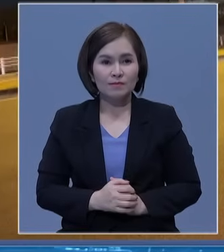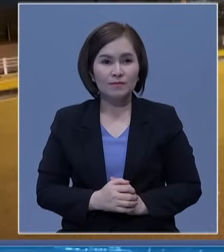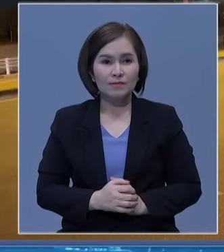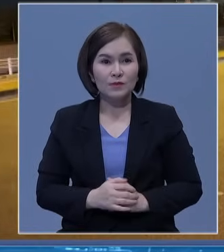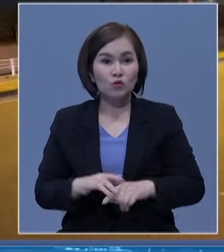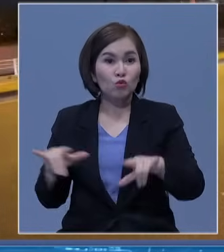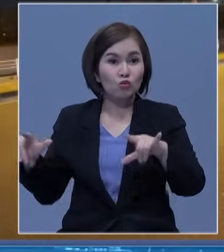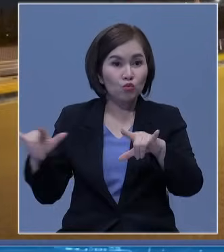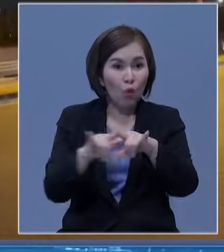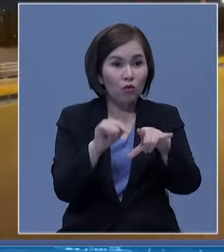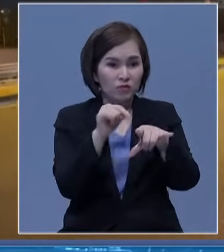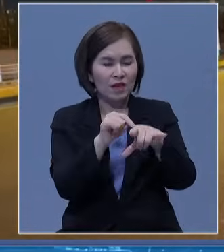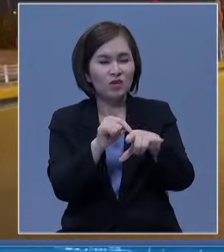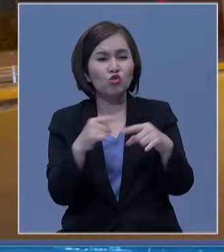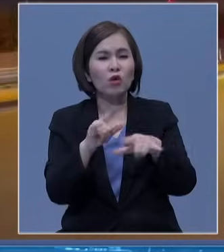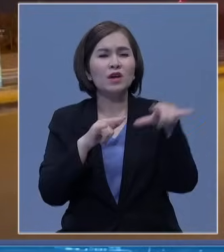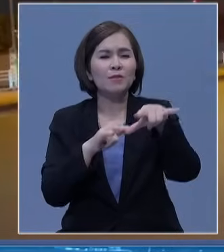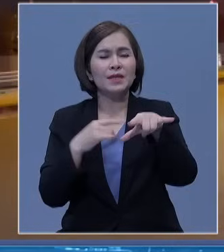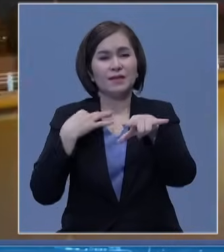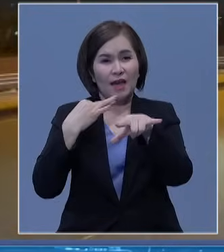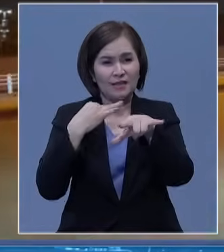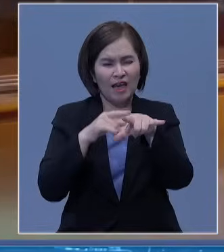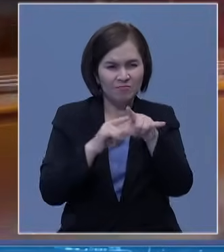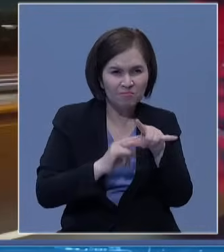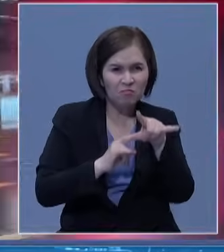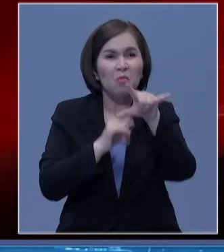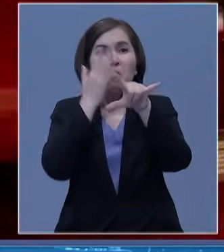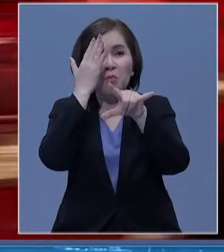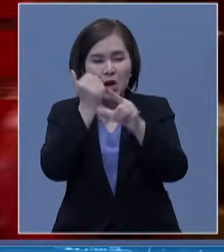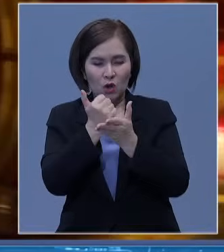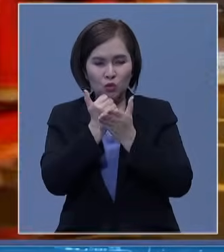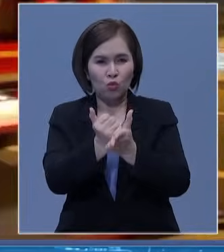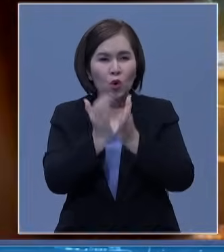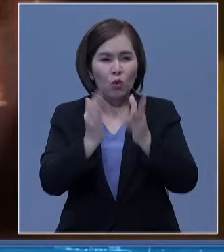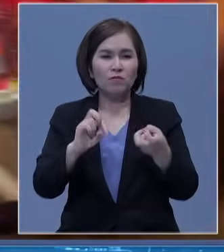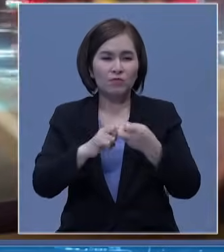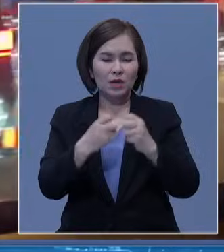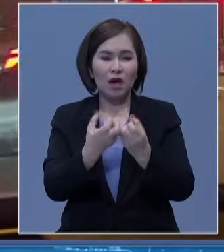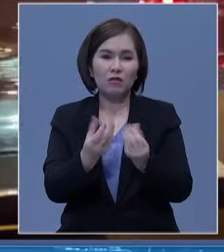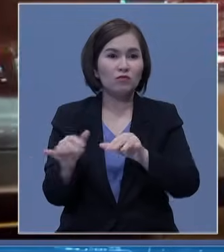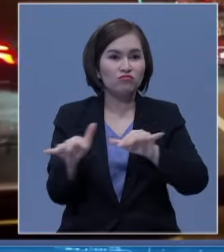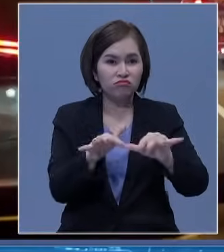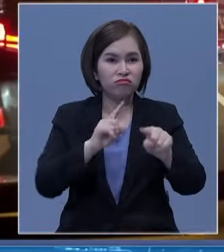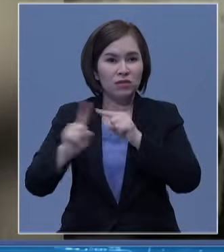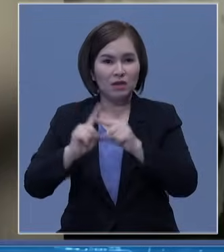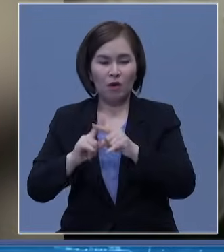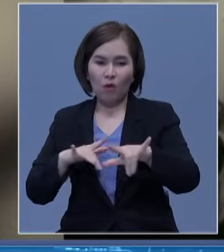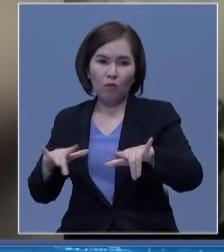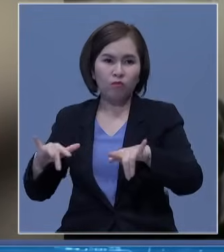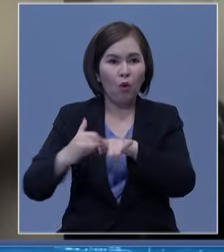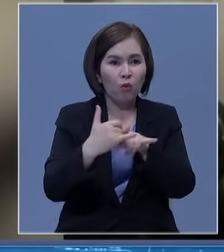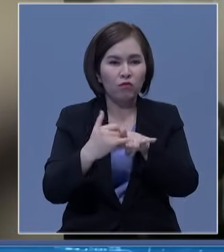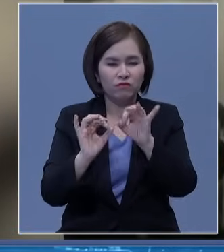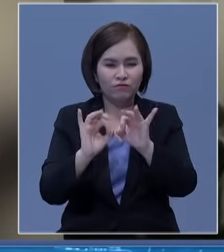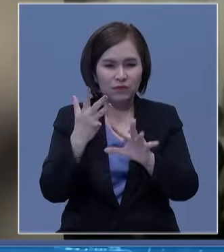ล้วไปเฉี่ยวชนกับเครื่องบินกู้ภัยที่จะบินขึ้นไปช่วยเหลือผู้ประสบภัยแล้วดันเกิดเนี่ยช่วงเวลาไล่เลี่ยกันเลยนะคะ